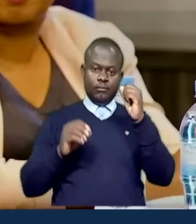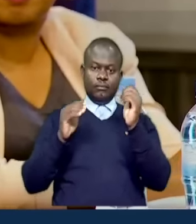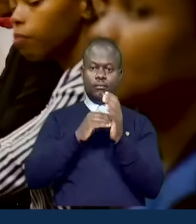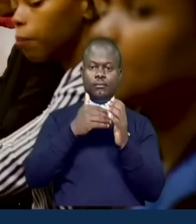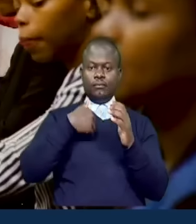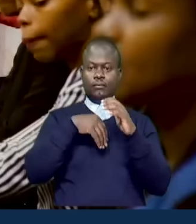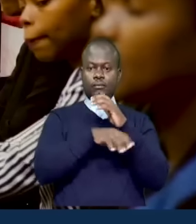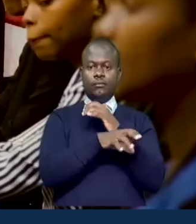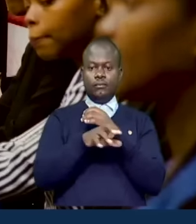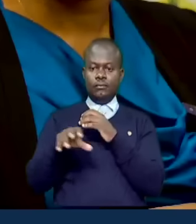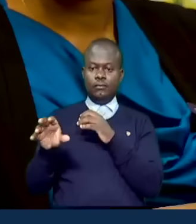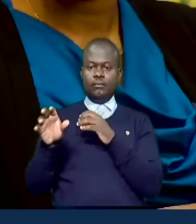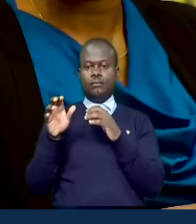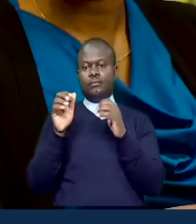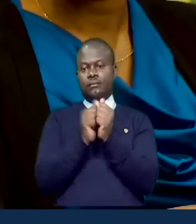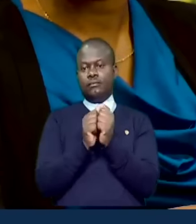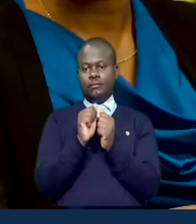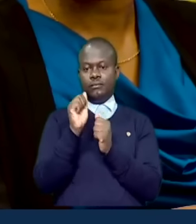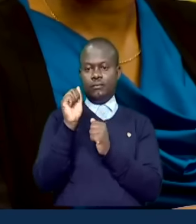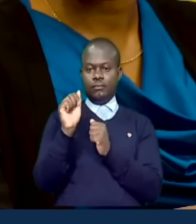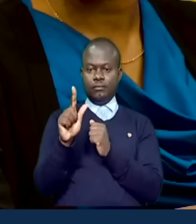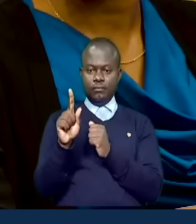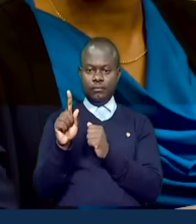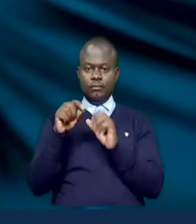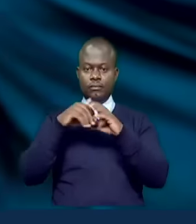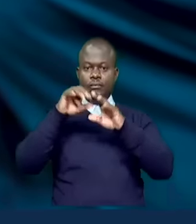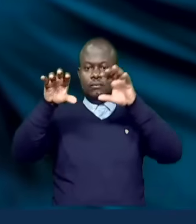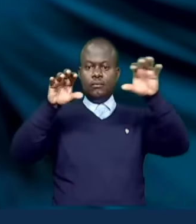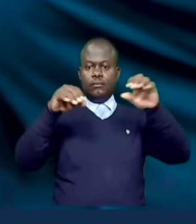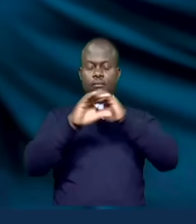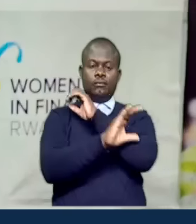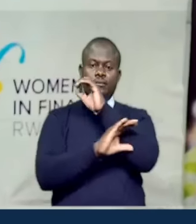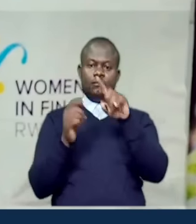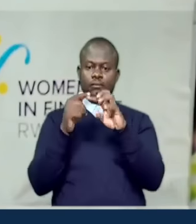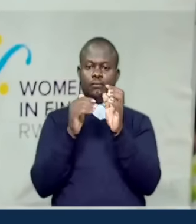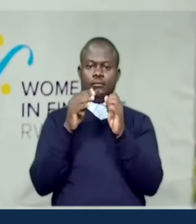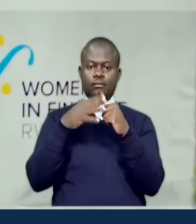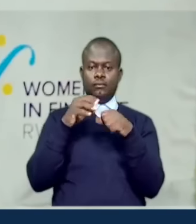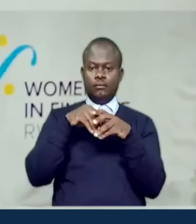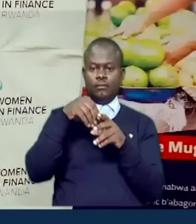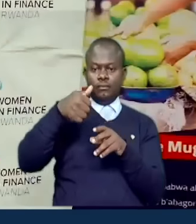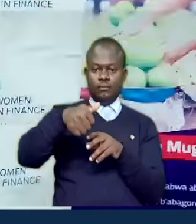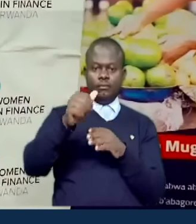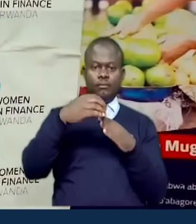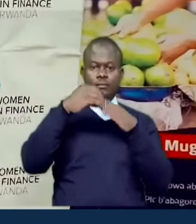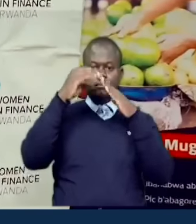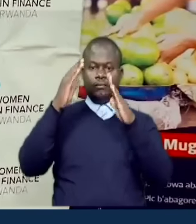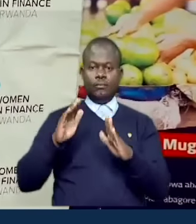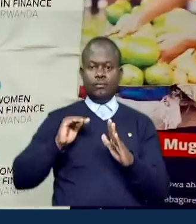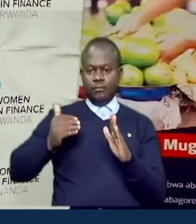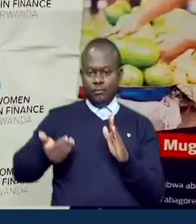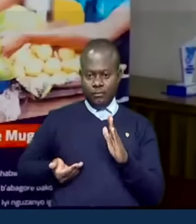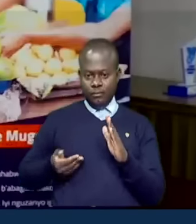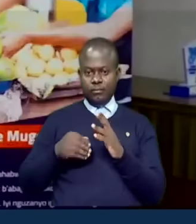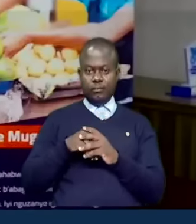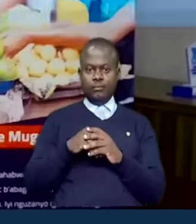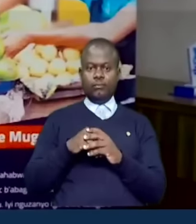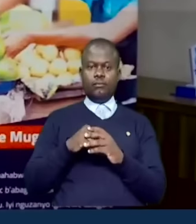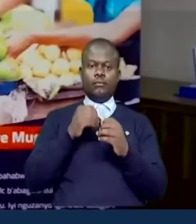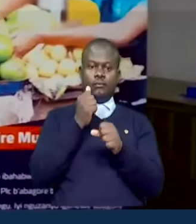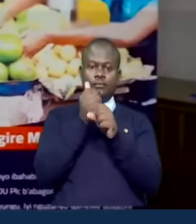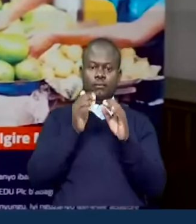amashami 11 hirya no hino mu gihugu, 9 muri yo akaba ayoborwa n'abagore. Mu bakozi